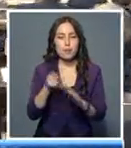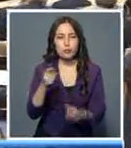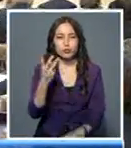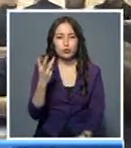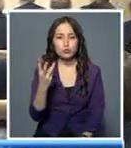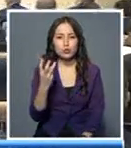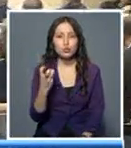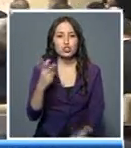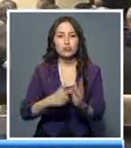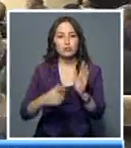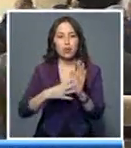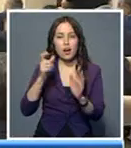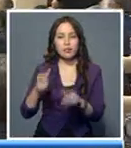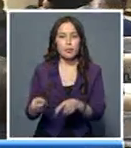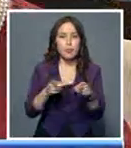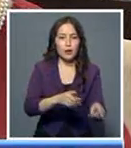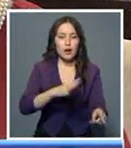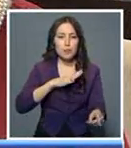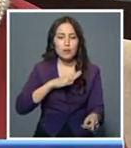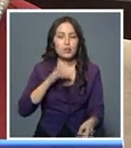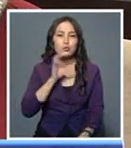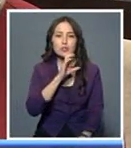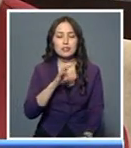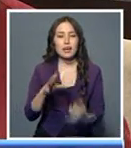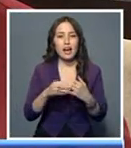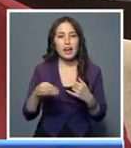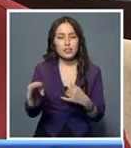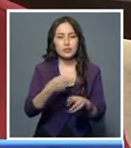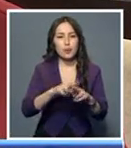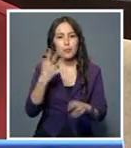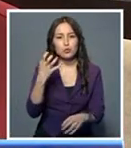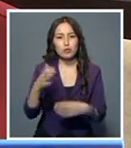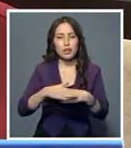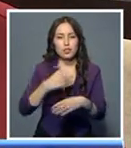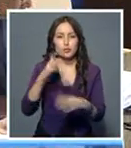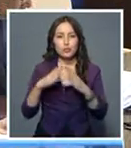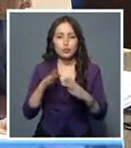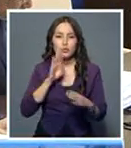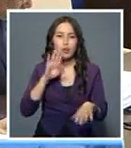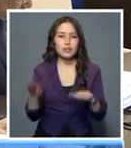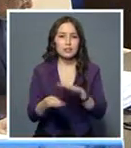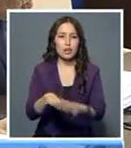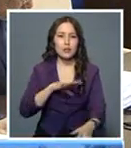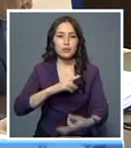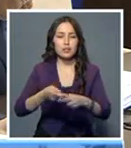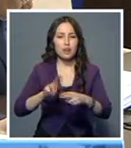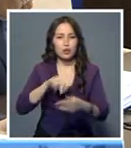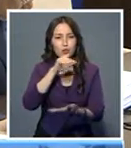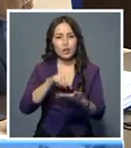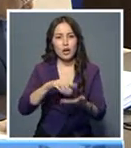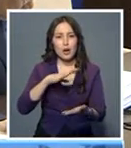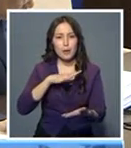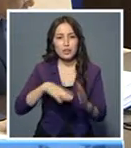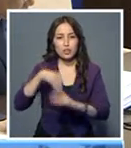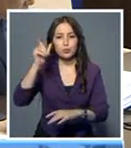Ал солтүстік Қазақстанда 500-ден астам үй су астында қалды. Мәселені шешу үшін қандай жүйелі шаралар қолға алынатынын сұраған депутат, бұл